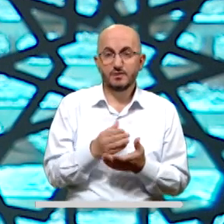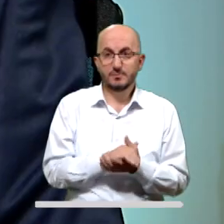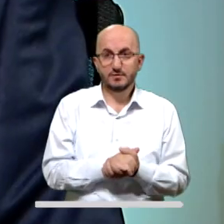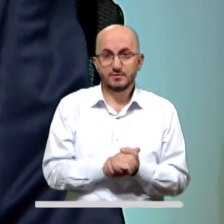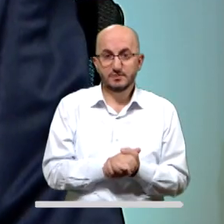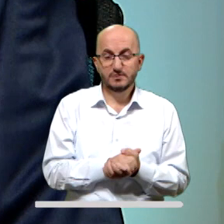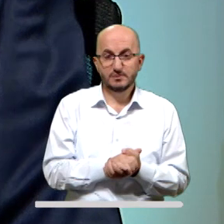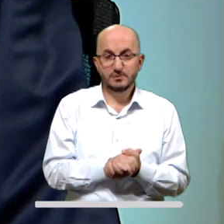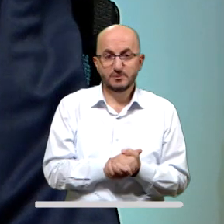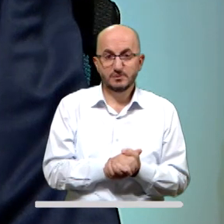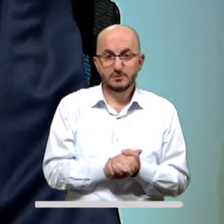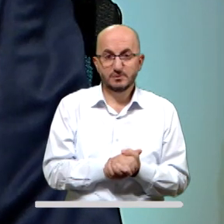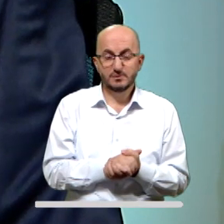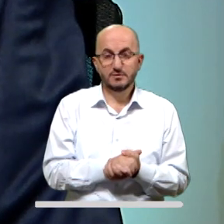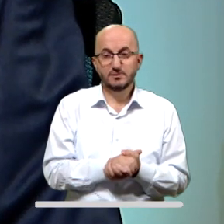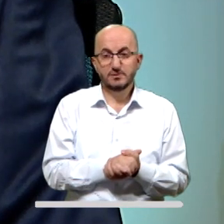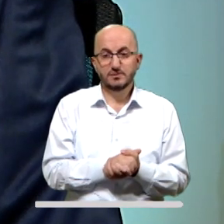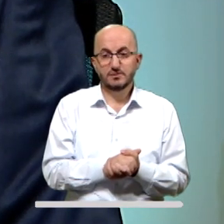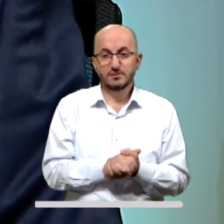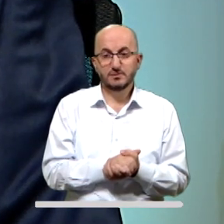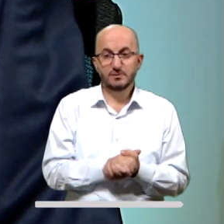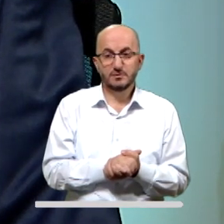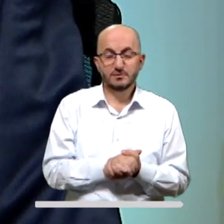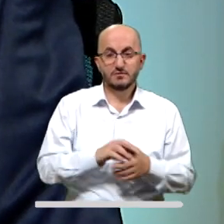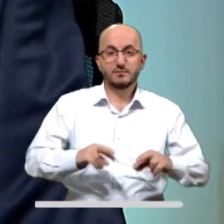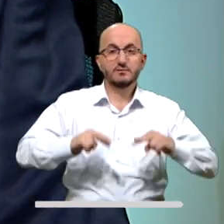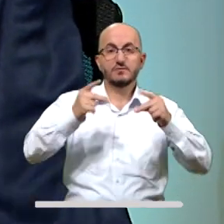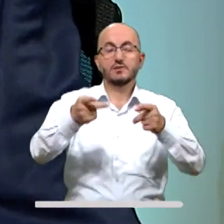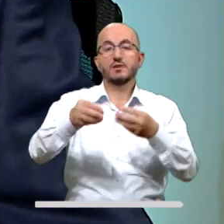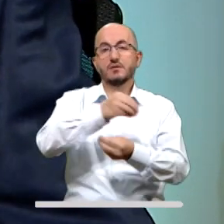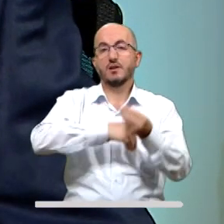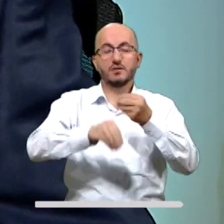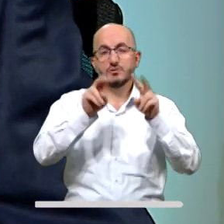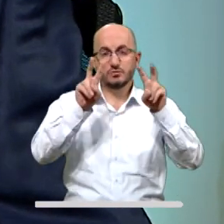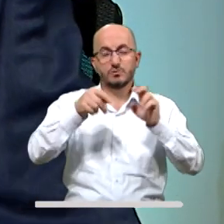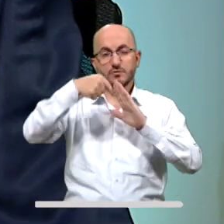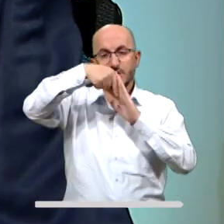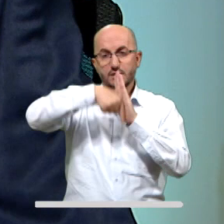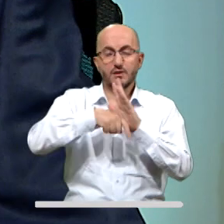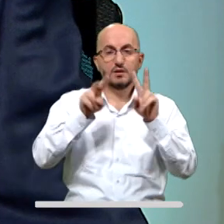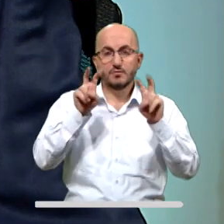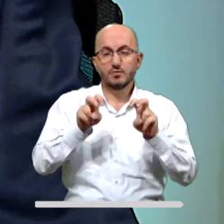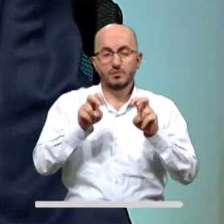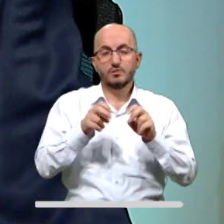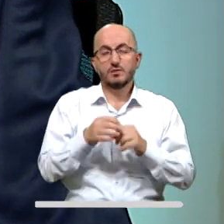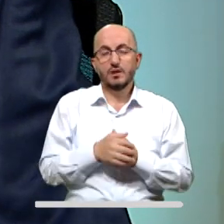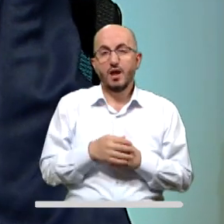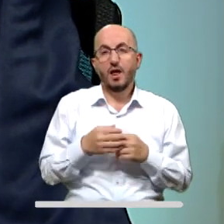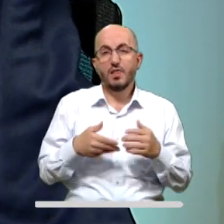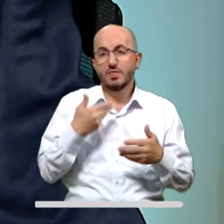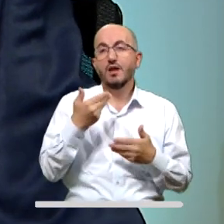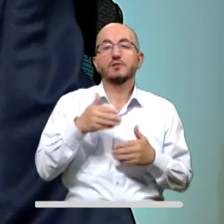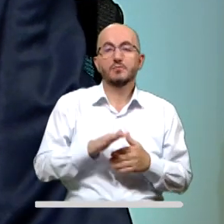diye. Şimdi bu vekaleten hac konusu detaylı bir konu. Öyle çok detaylı